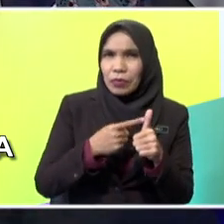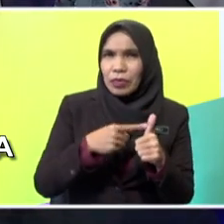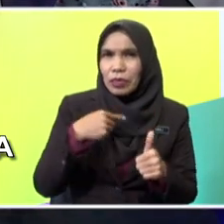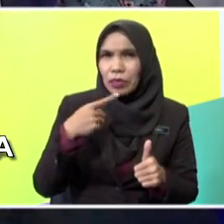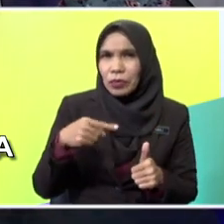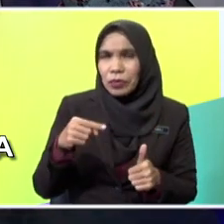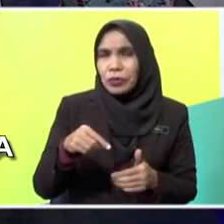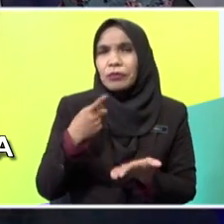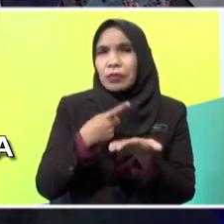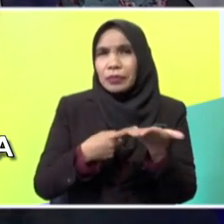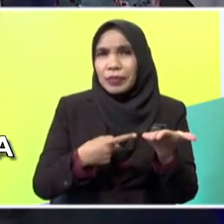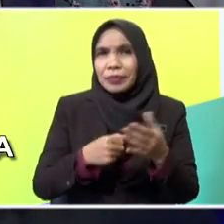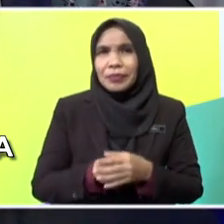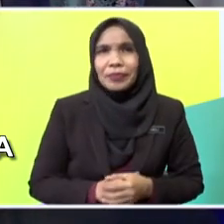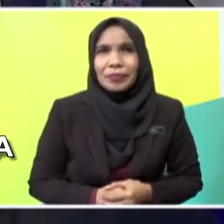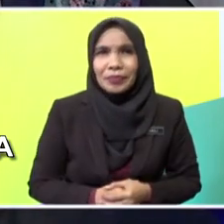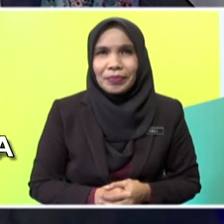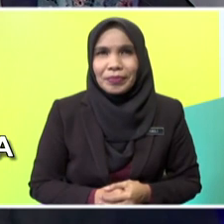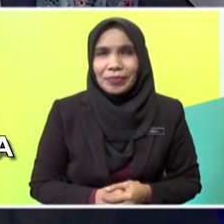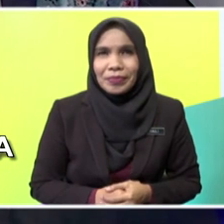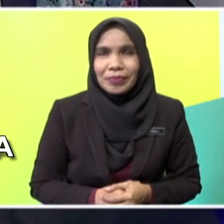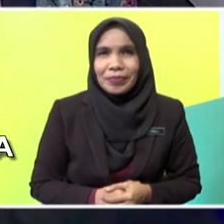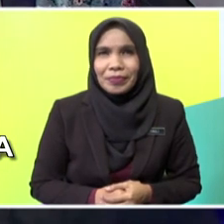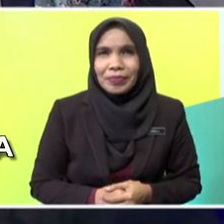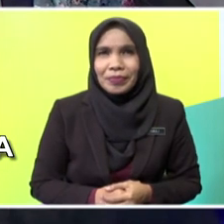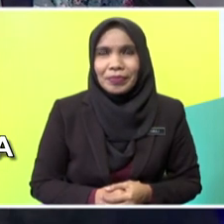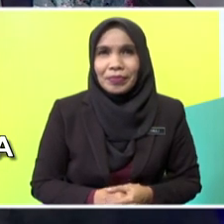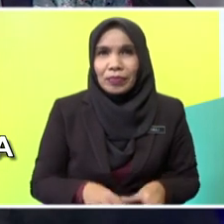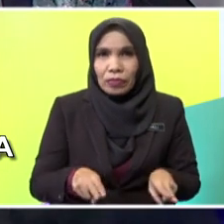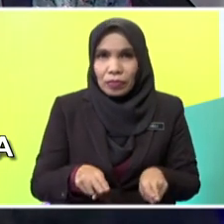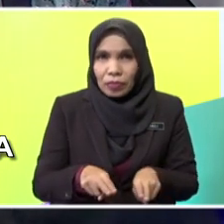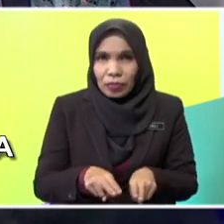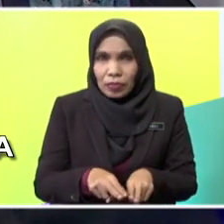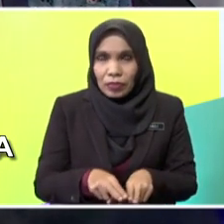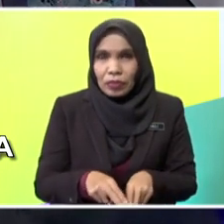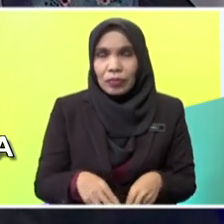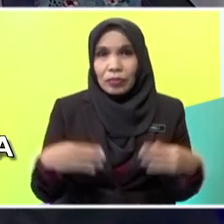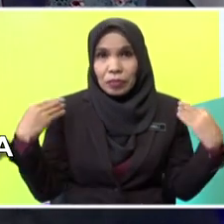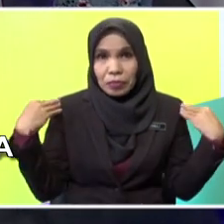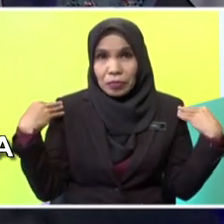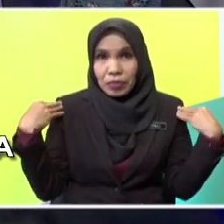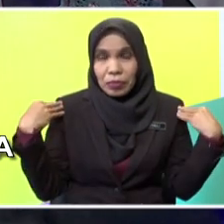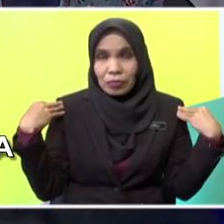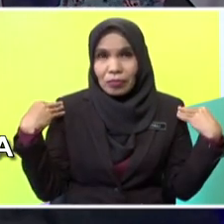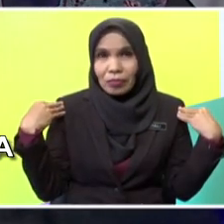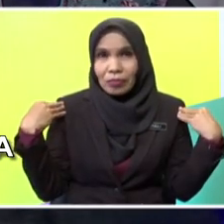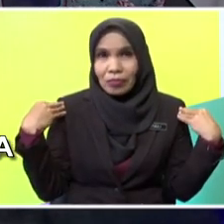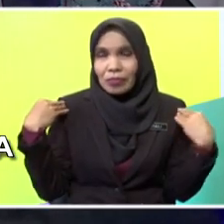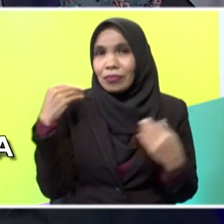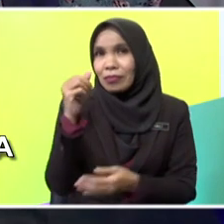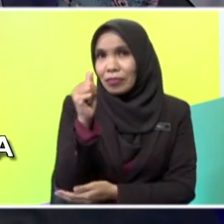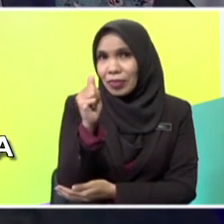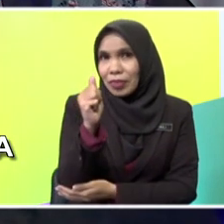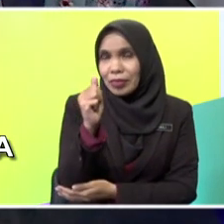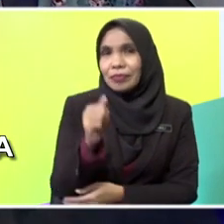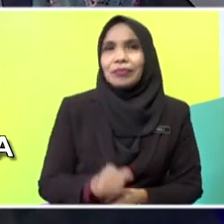Rina? Kita suka apa tadi? Mula-mula sekali. Kita suka bahu. Bahu iaitu huruf apa? A, cikgu. Ya, A. Lihat magic